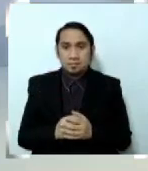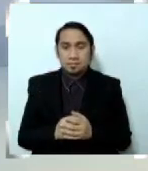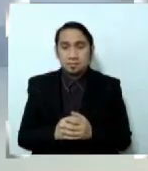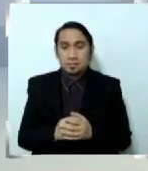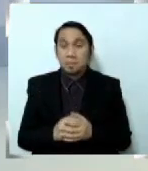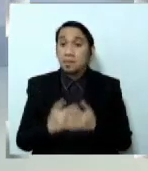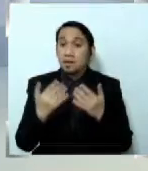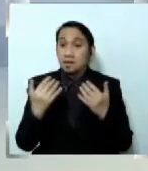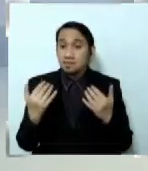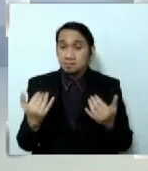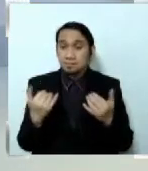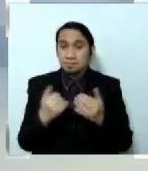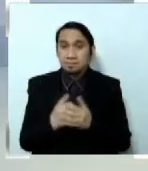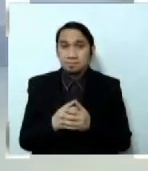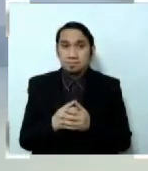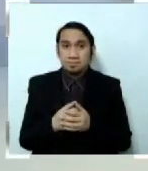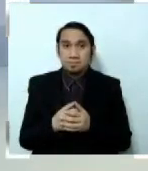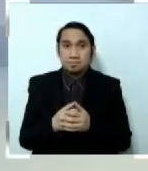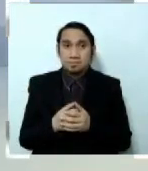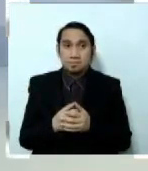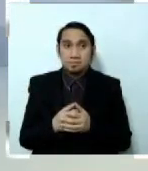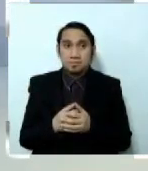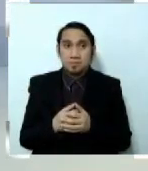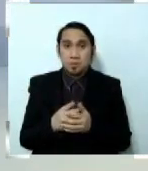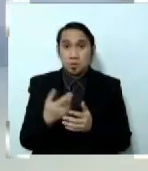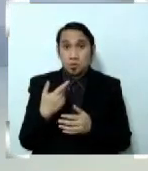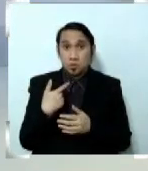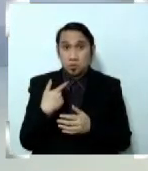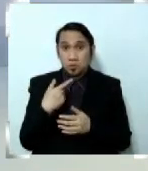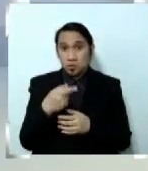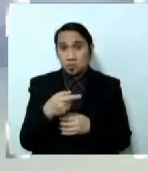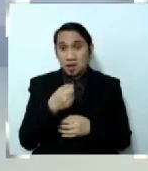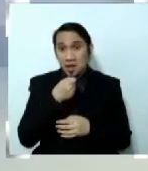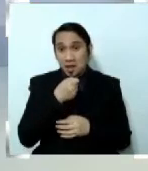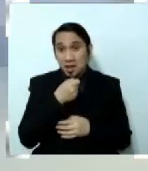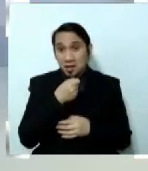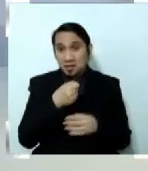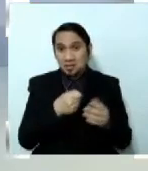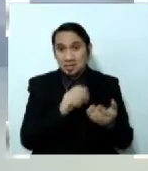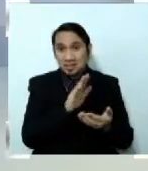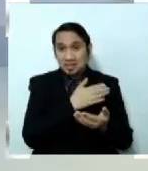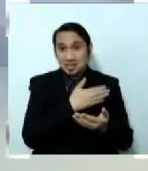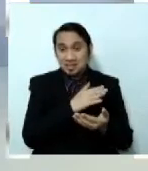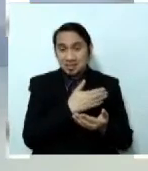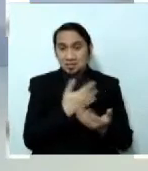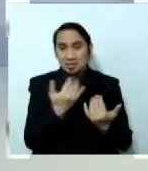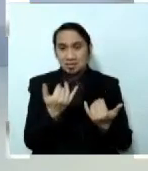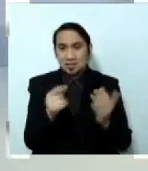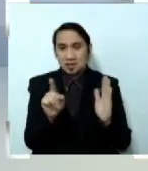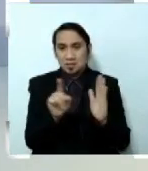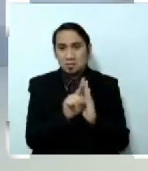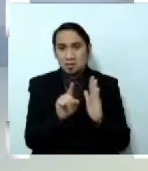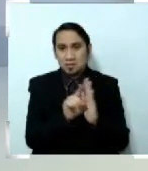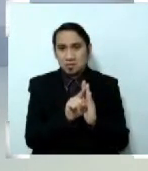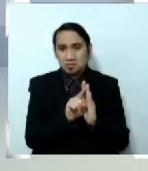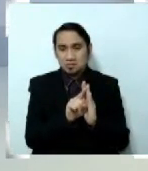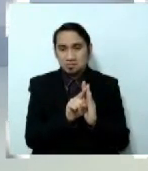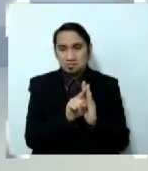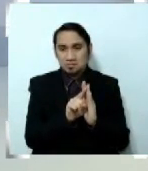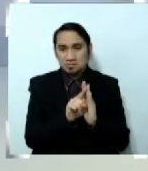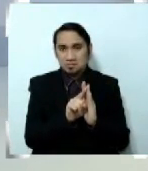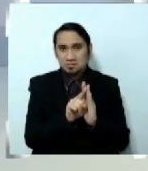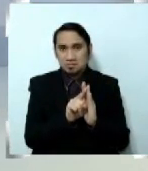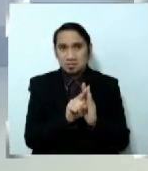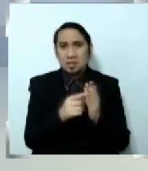Binunutan na ng mikropono ang mga bumibirit sa Bidyoke sa Cavite matapos itong ipagbawal 24/7. Anong gagawin ng